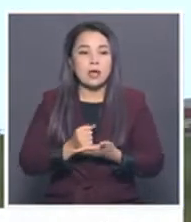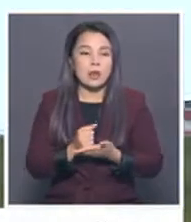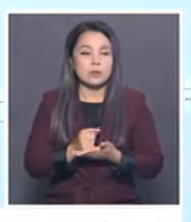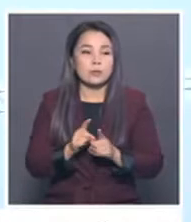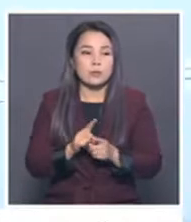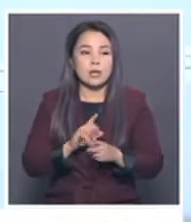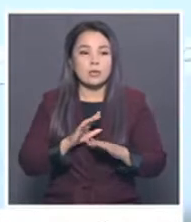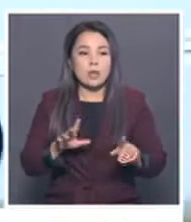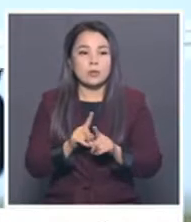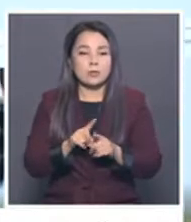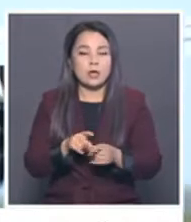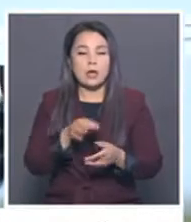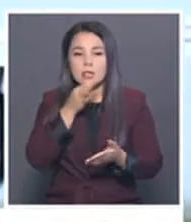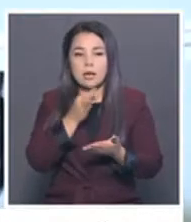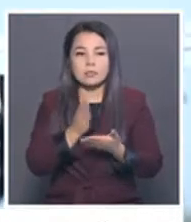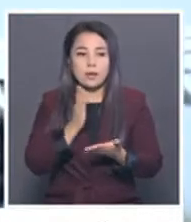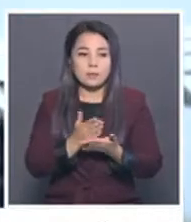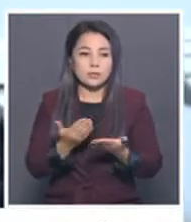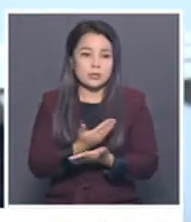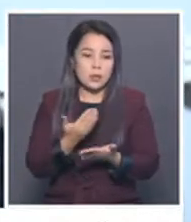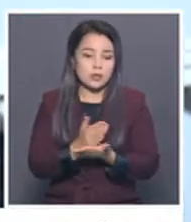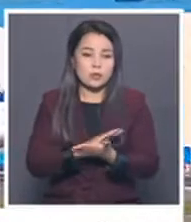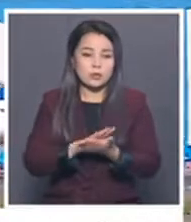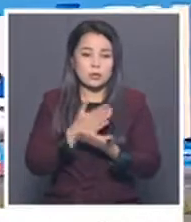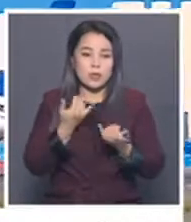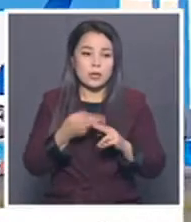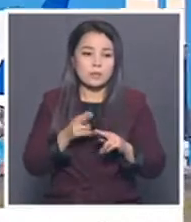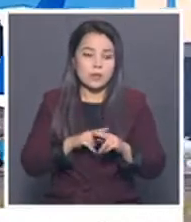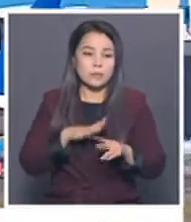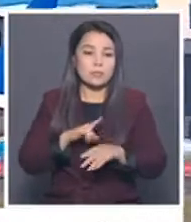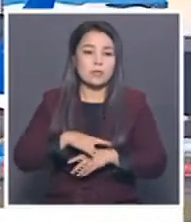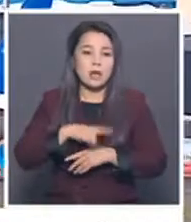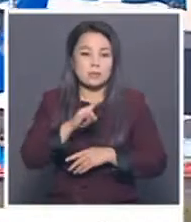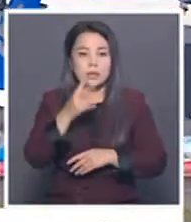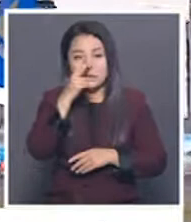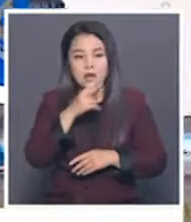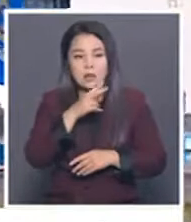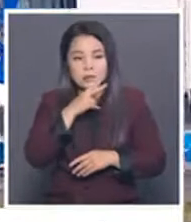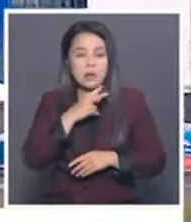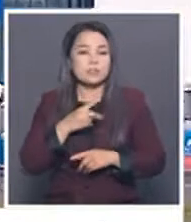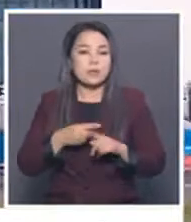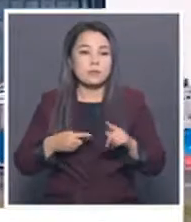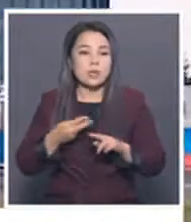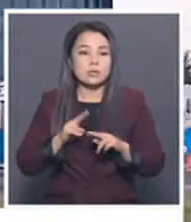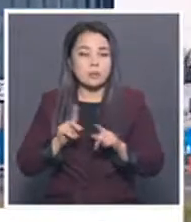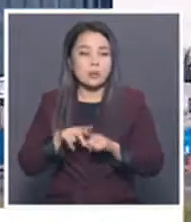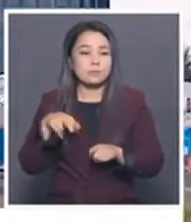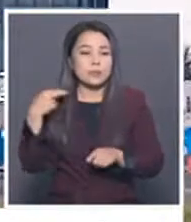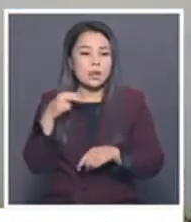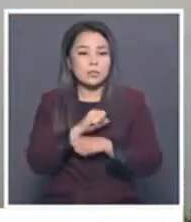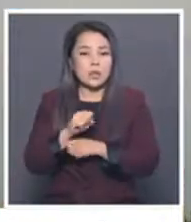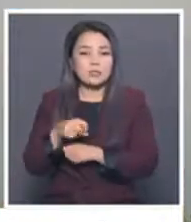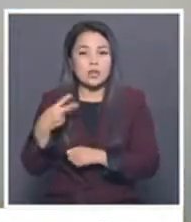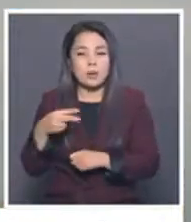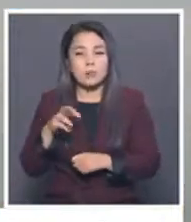жоққа шығарудан тартынып отыр. Естеріңізде болса, екі ел арасындағы әуе қатынасы 2,5 айлық үзілістен кейін 20 маусымда